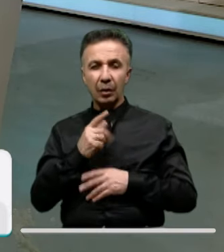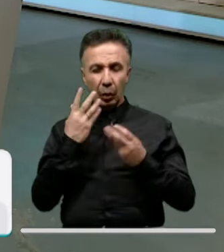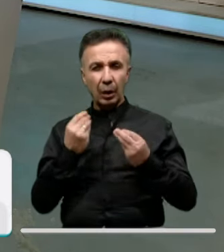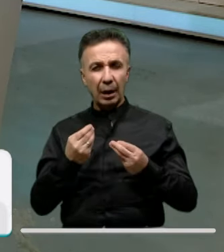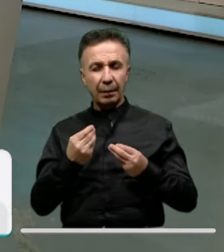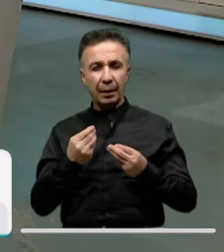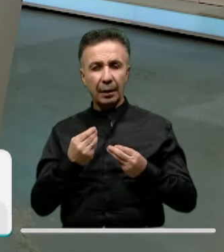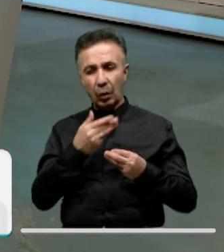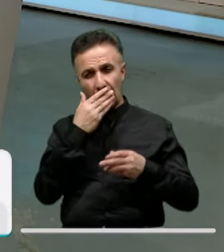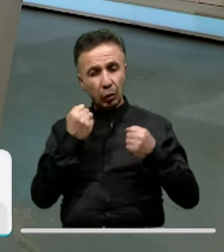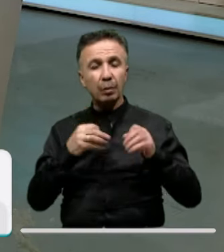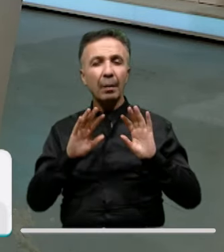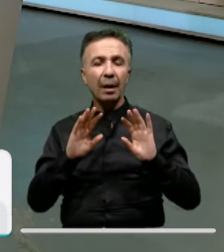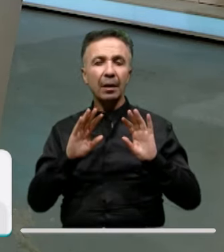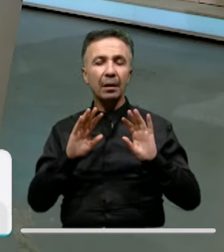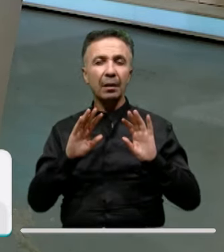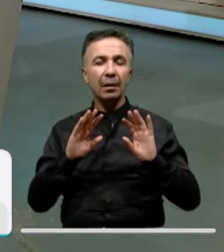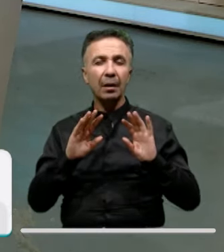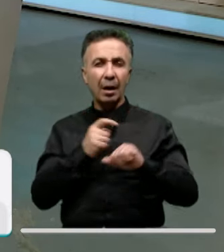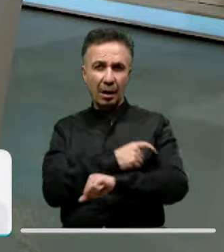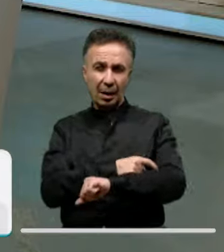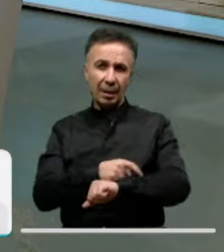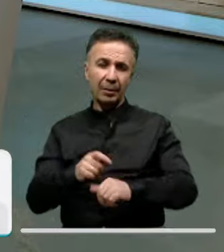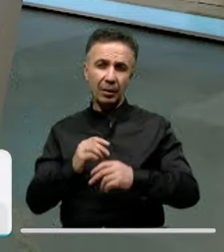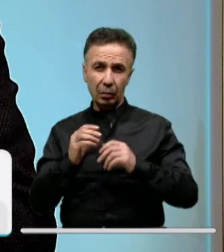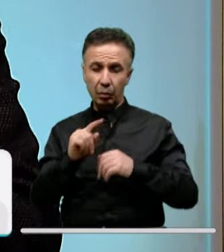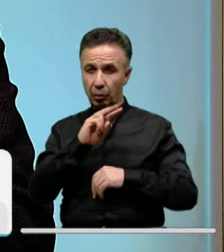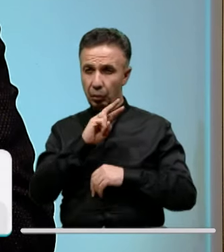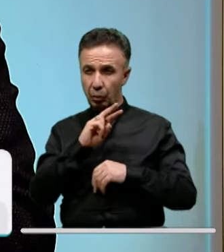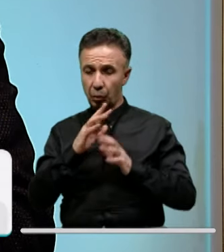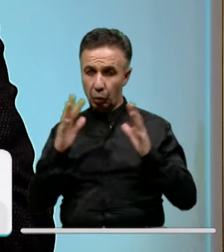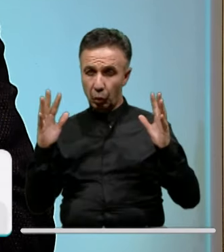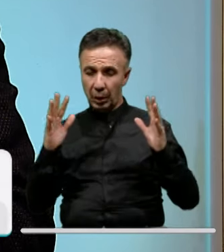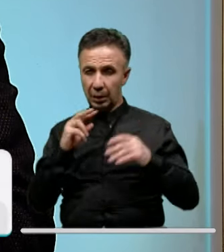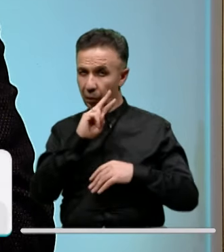Peki Peygamber Aleyhisselatü Vesselam'ın şöyle bir hadisi var. Diyor ki, eğer